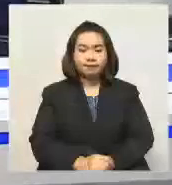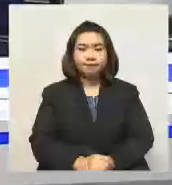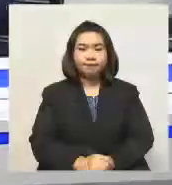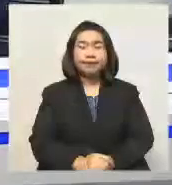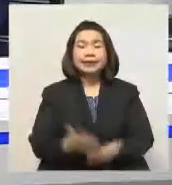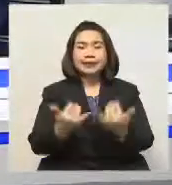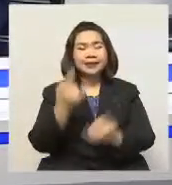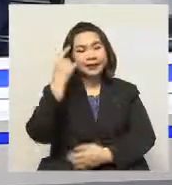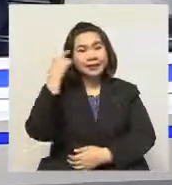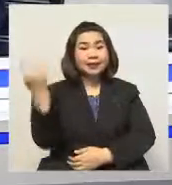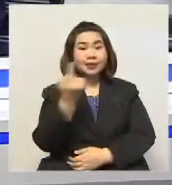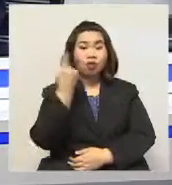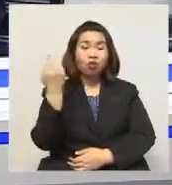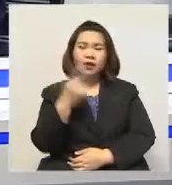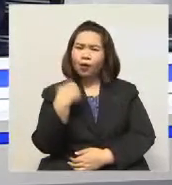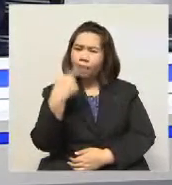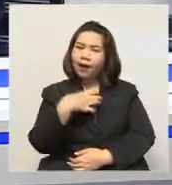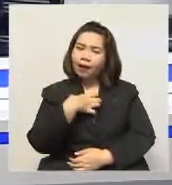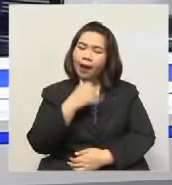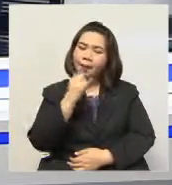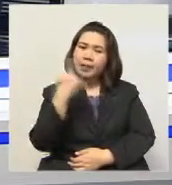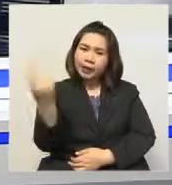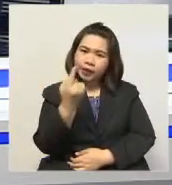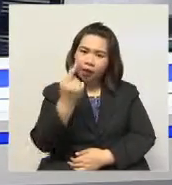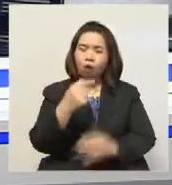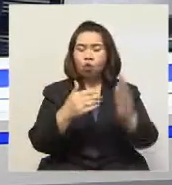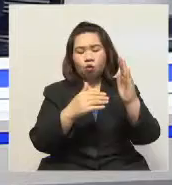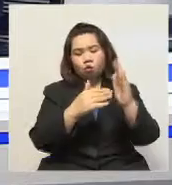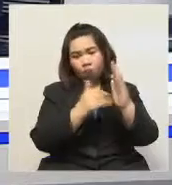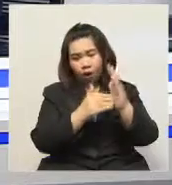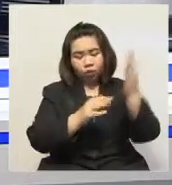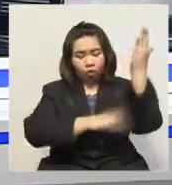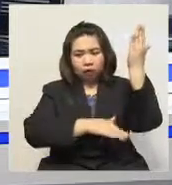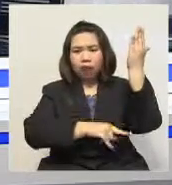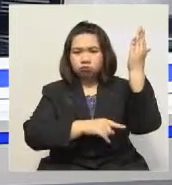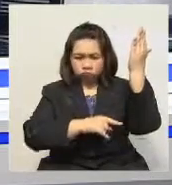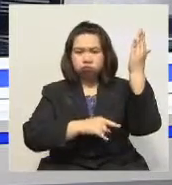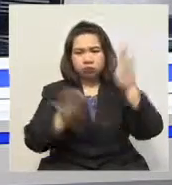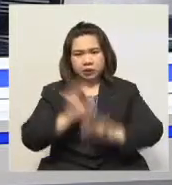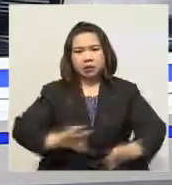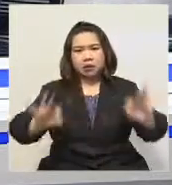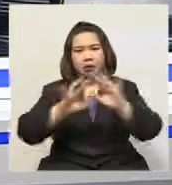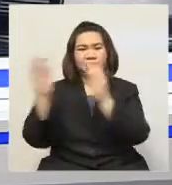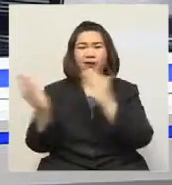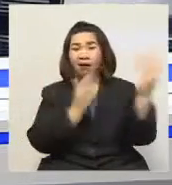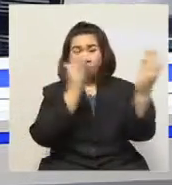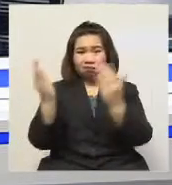สวุ gems ที่วางแผนไปท่องเที่วหอวจะไปทํทุณระโดยเฉพาะในพ้นที่ภ presents นะคร